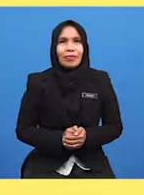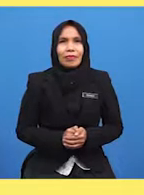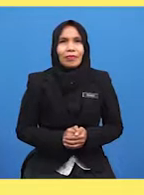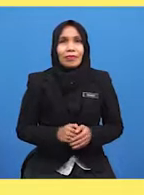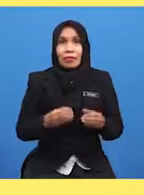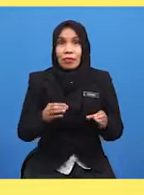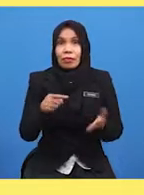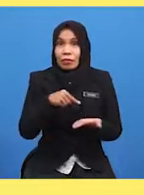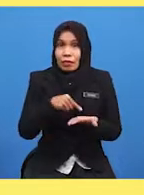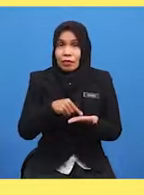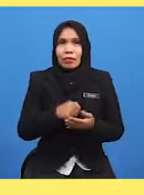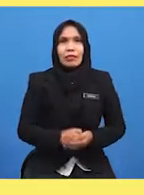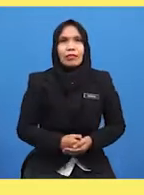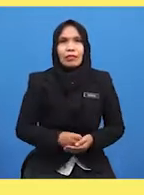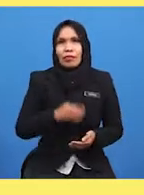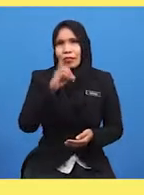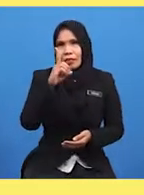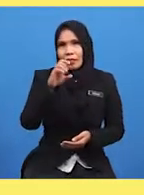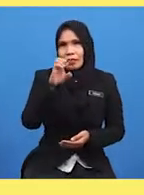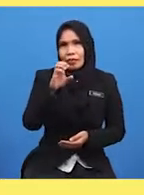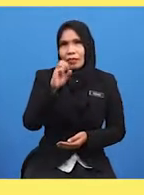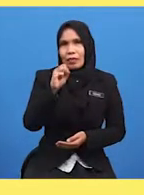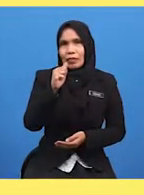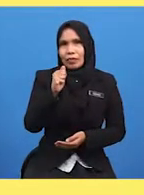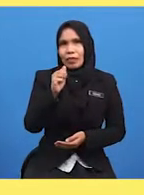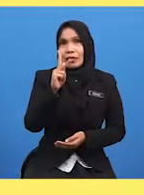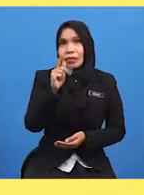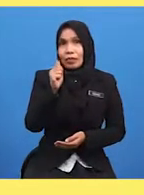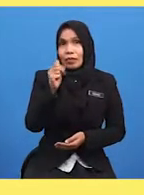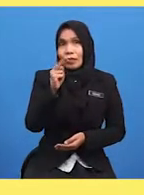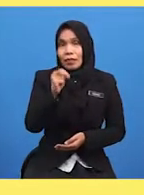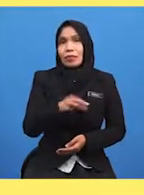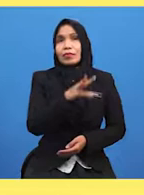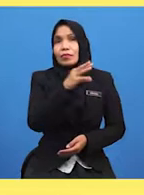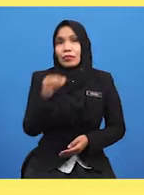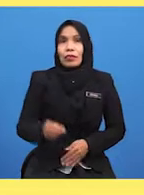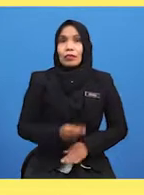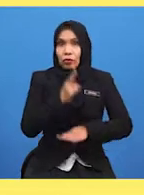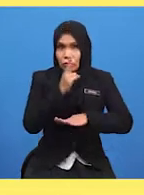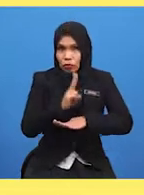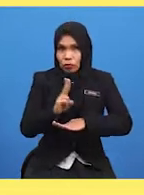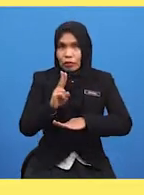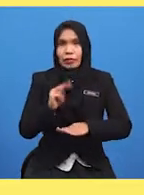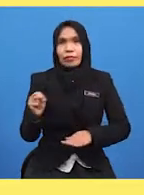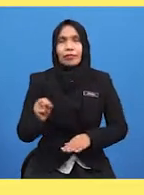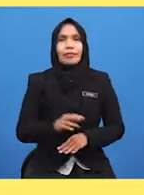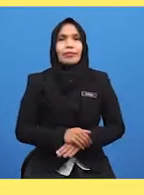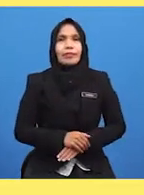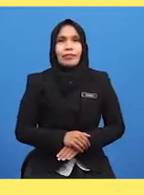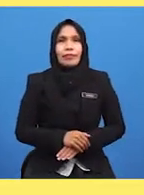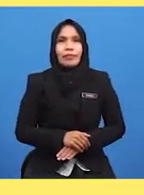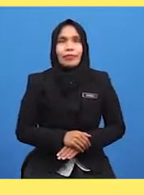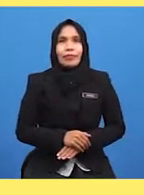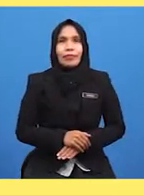ini mewakili strategi desakan dan ugutan Zombie terlihat peristiwa yang berlaku dan di negeri Selangor